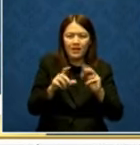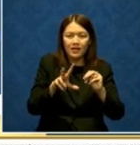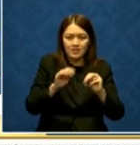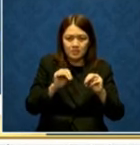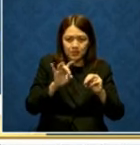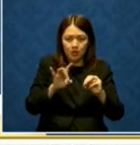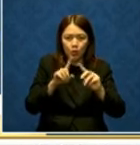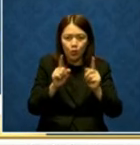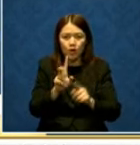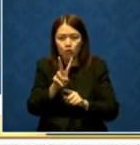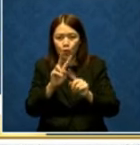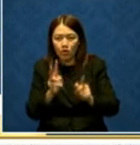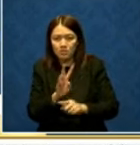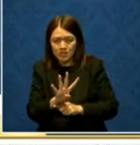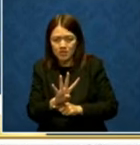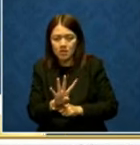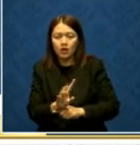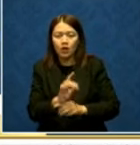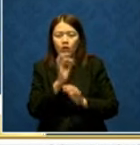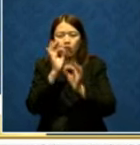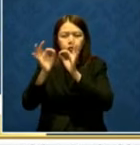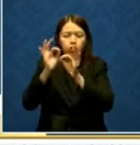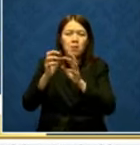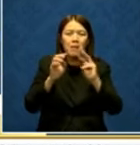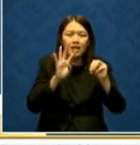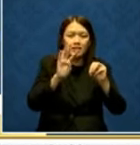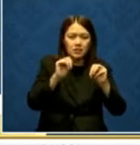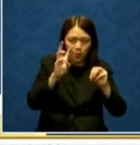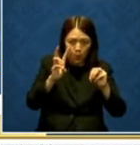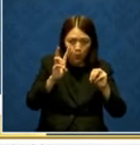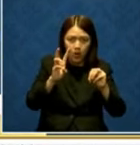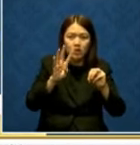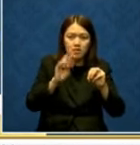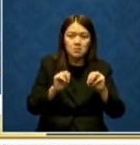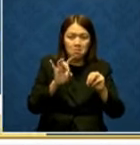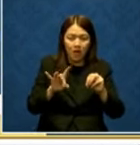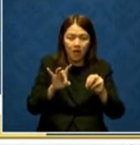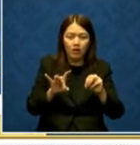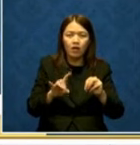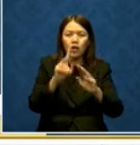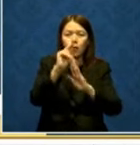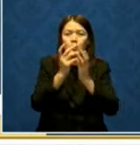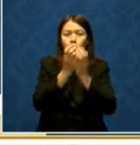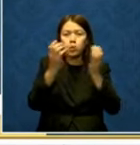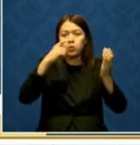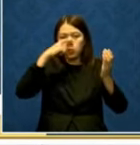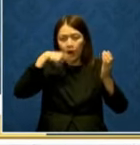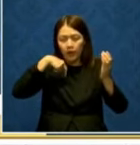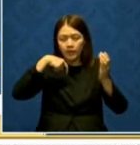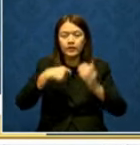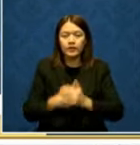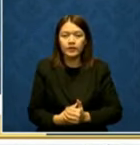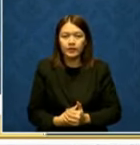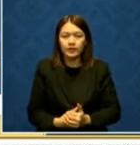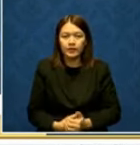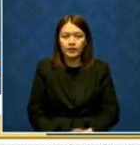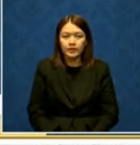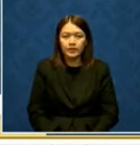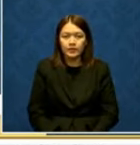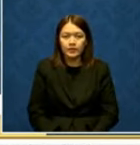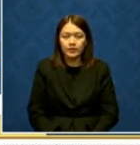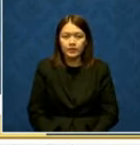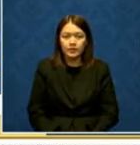วงเลบ 2วงเล็บ 4หรือว่าเงื่อนไขการฟ้องคดีตามมาตรา 46และ 48แห่งพระราชบัญญัติประกอบรัฐธรรมนูญว่าด้วยวิธีพิจารณา